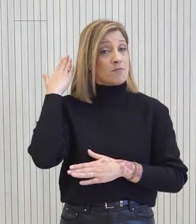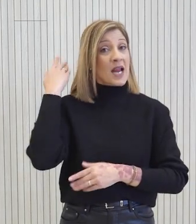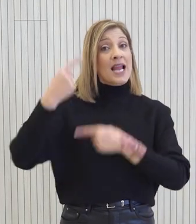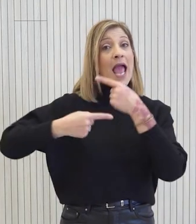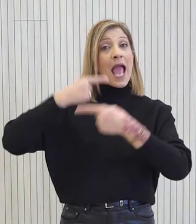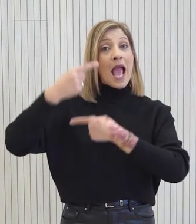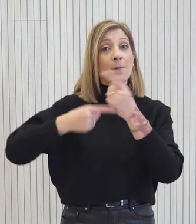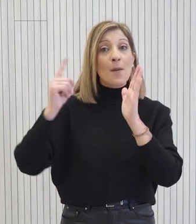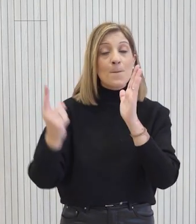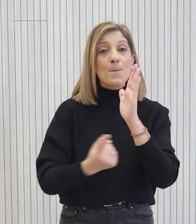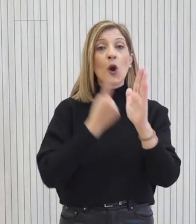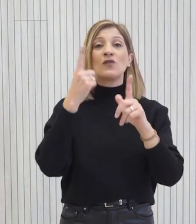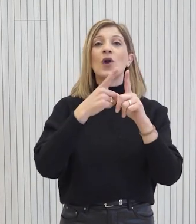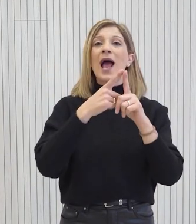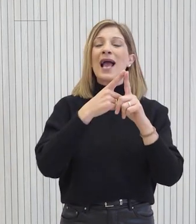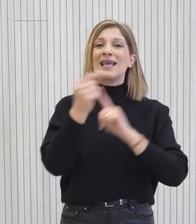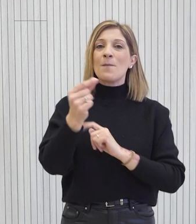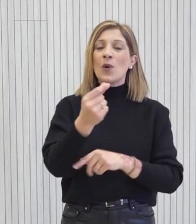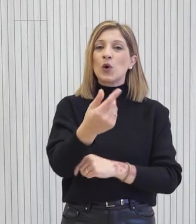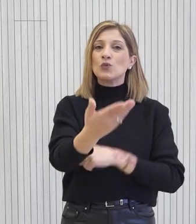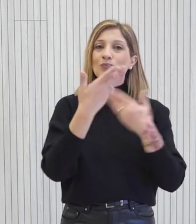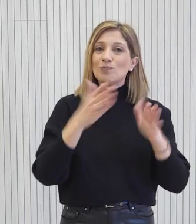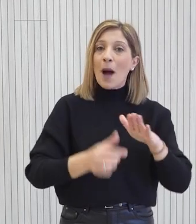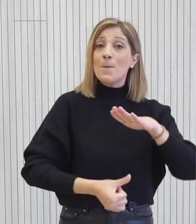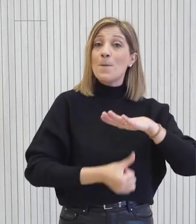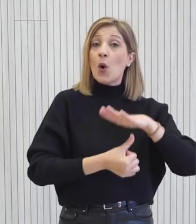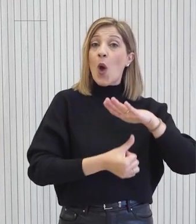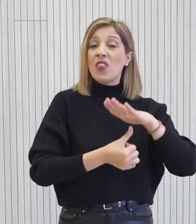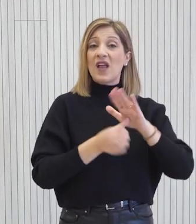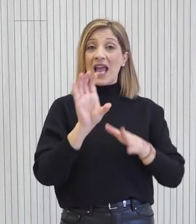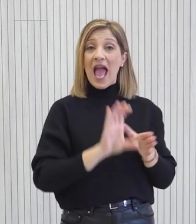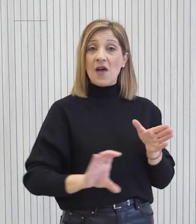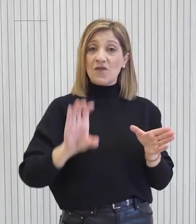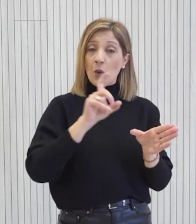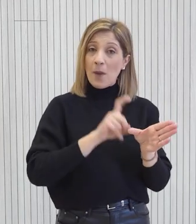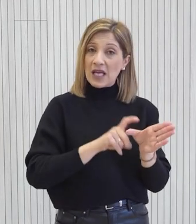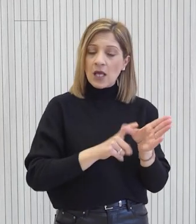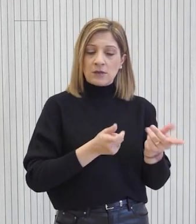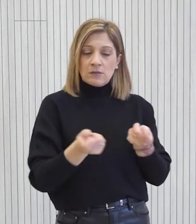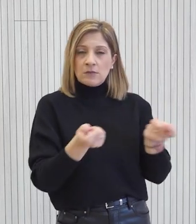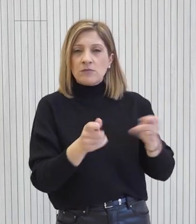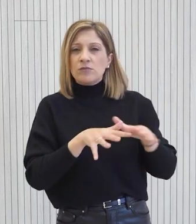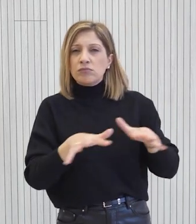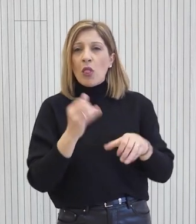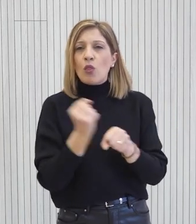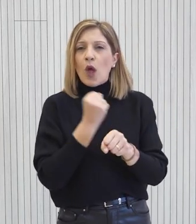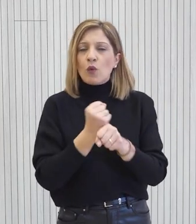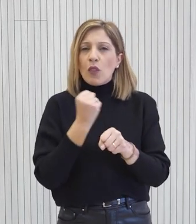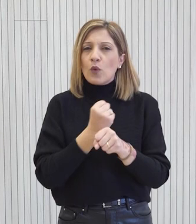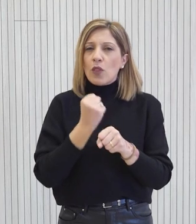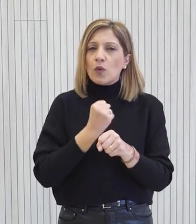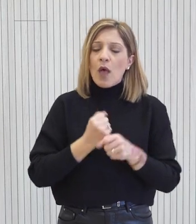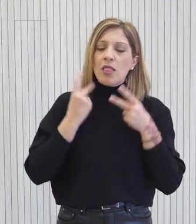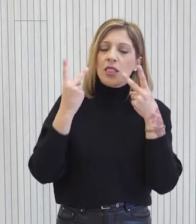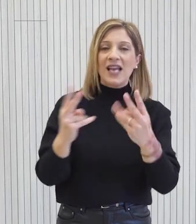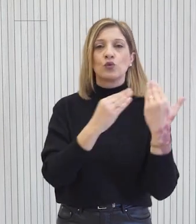την πρώτη Κυπριακή Προεδρία του Συμβουλίου. Η συνολική εποπτεία, η προετοιμασία και η διεκπαιρέωση της Κυπριακής Προεδρίας θα αποτελεί